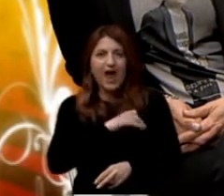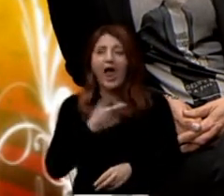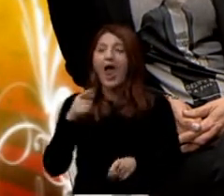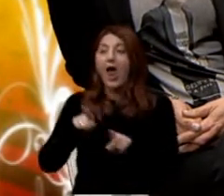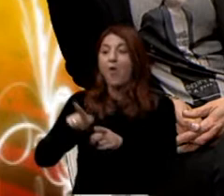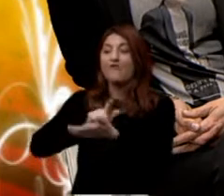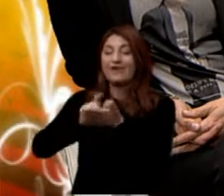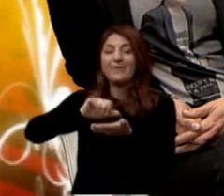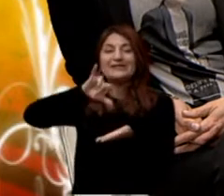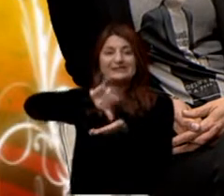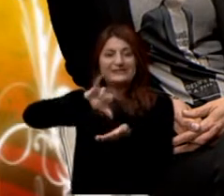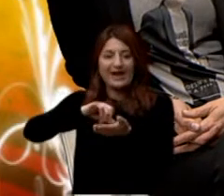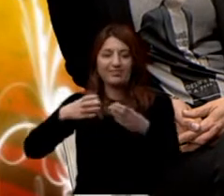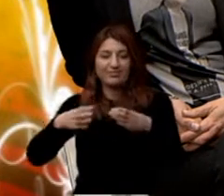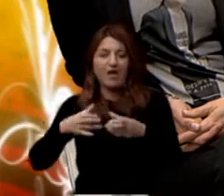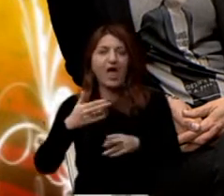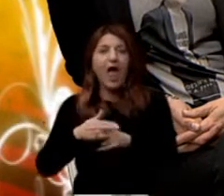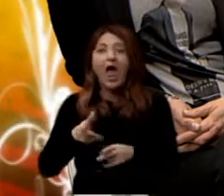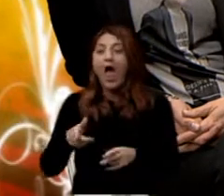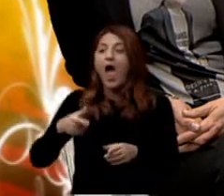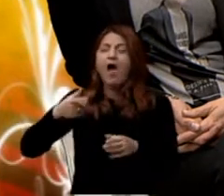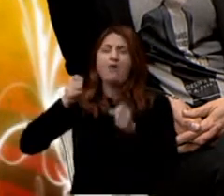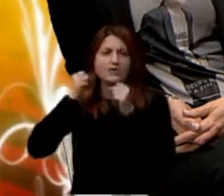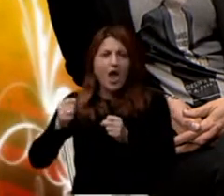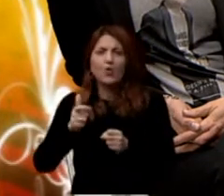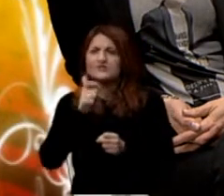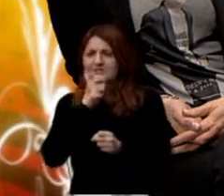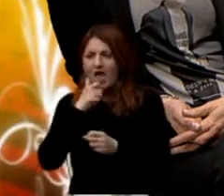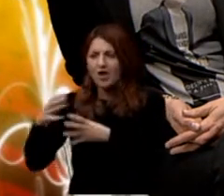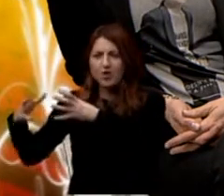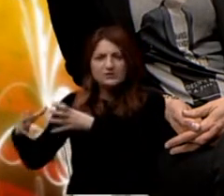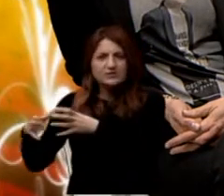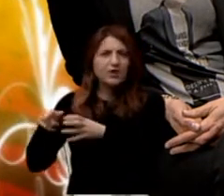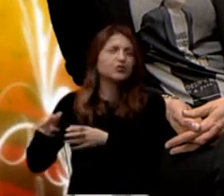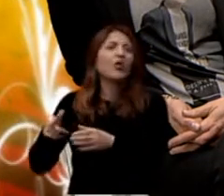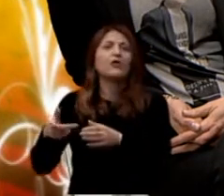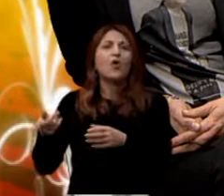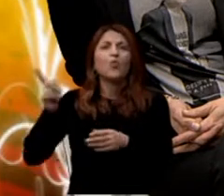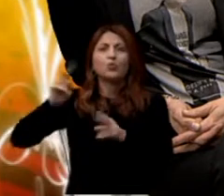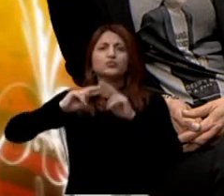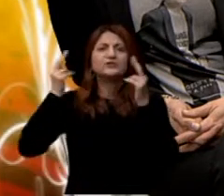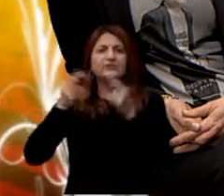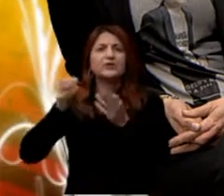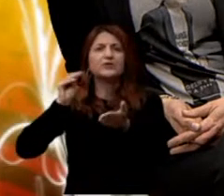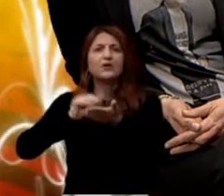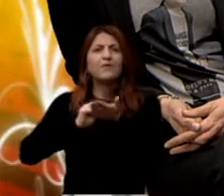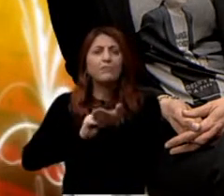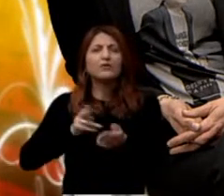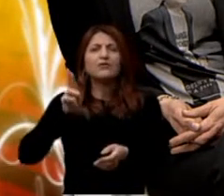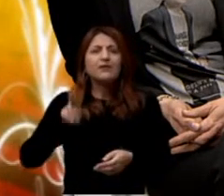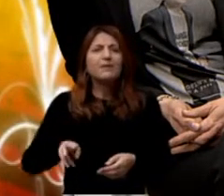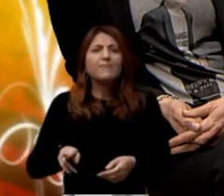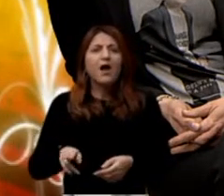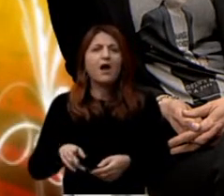srednjoj starosti, naime u dubokoj starosti je pomak u zapadnim, to već se bilježi ti podaci,